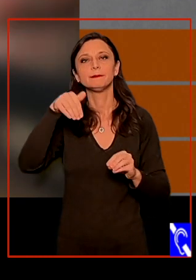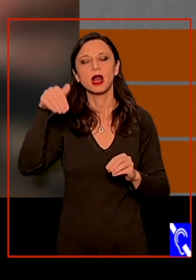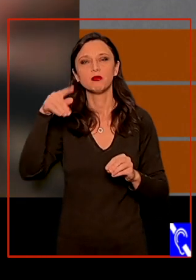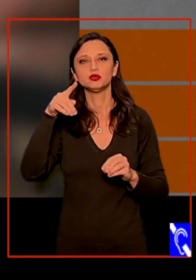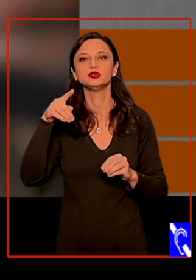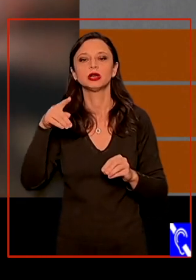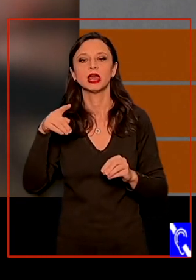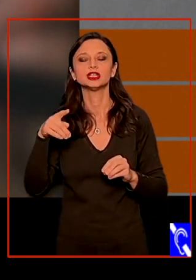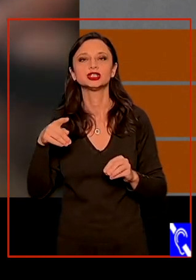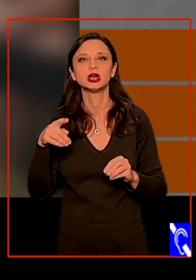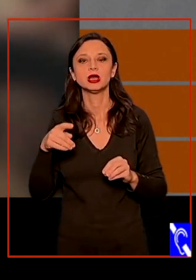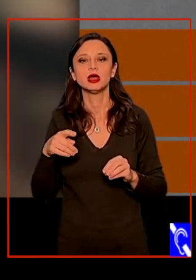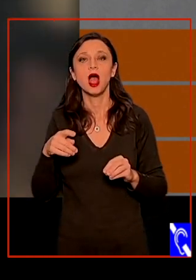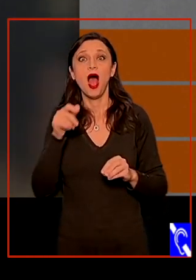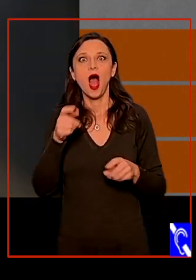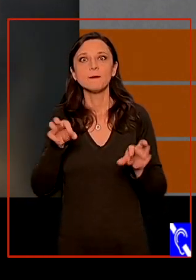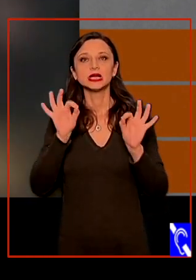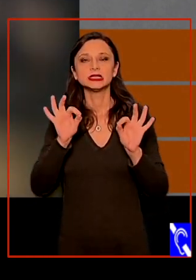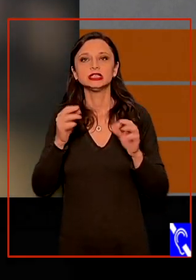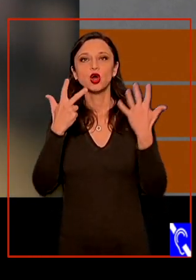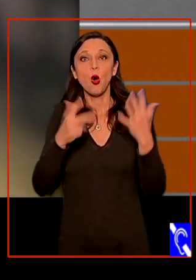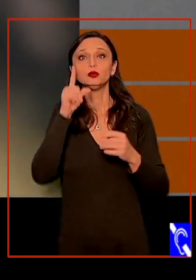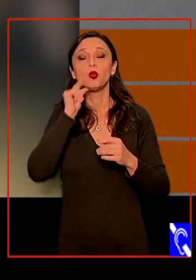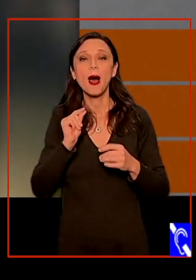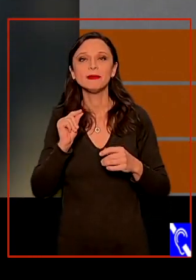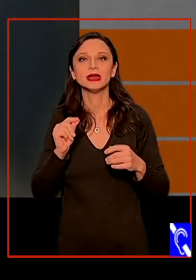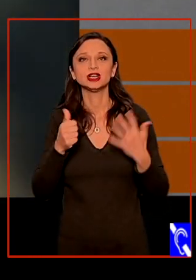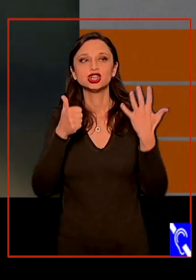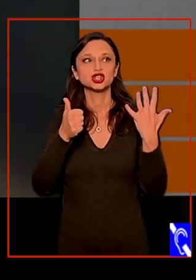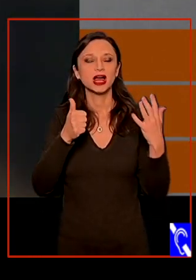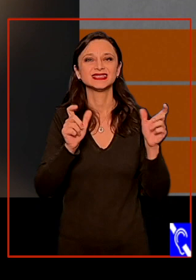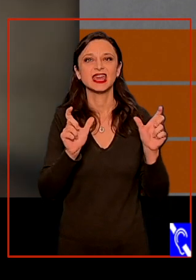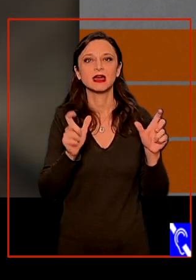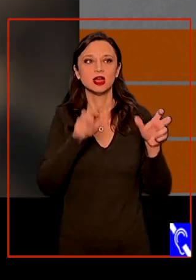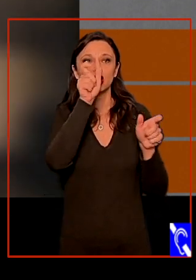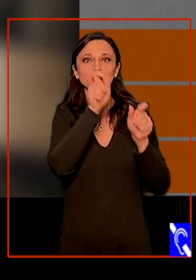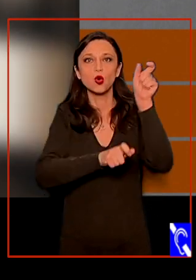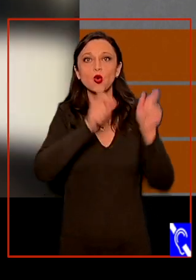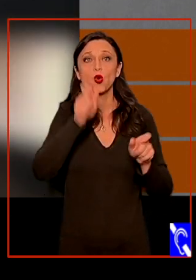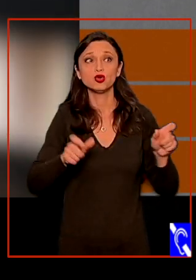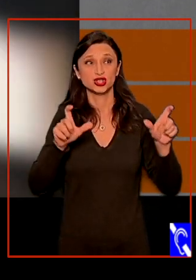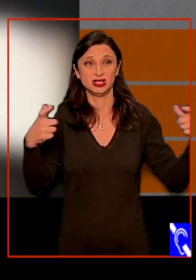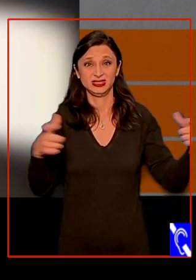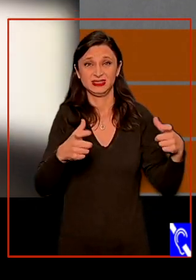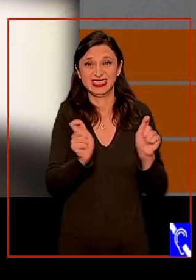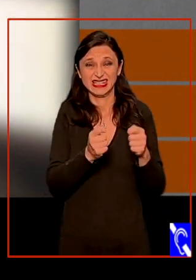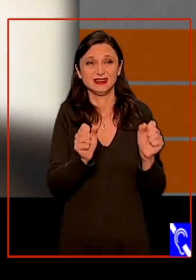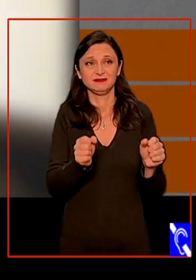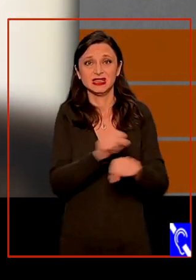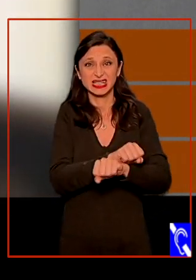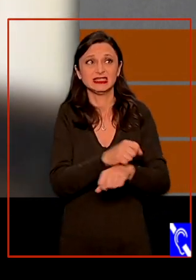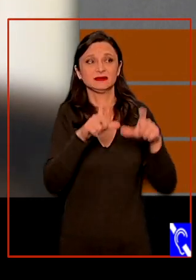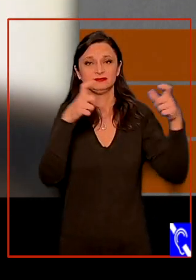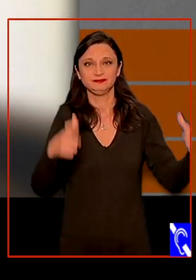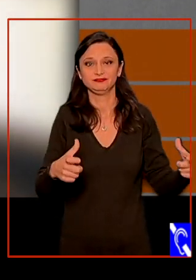unde am găsit 8 oameni în 6 cuști. Pe Valentin Câmpeanu l-am văzut în februarie 2004, cu câteva ore înainte